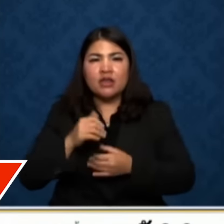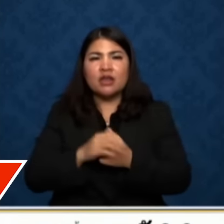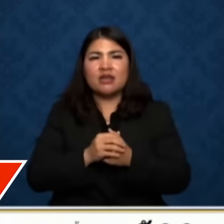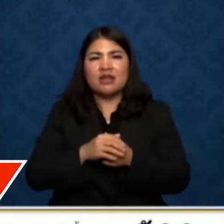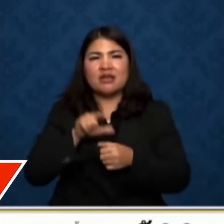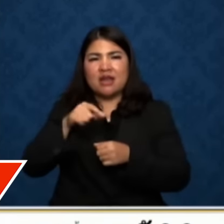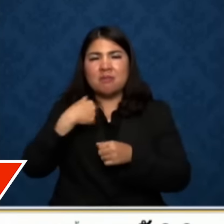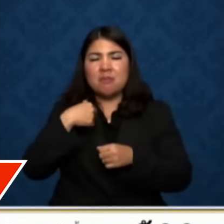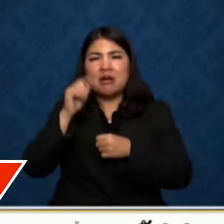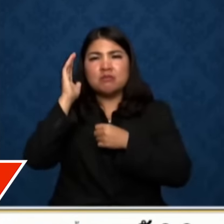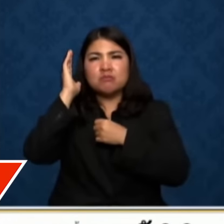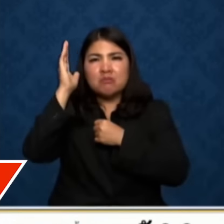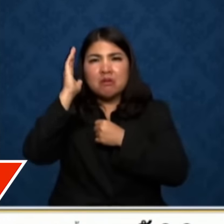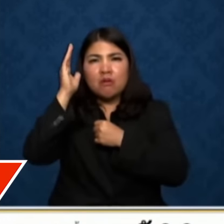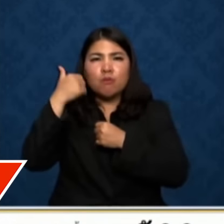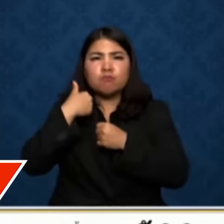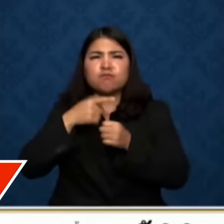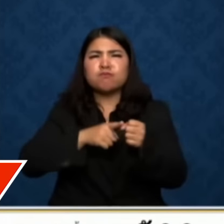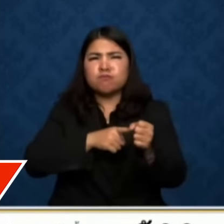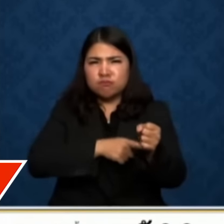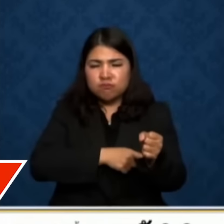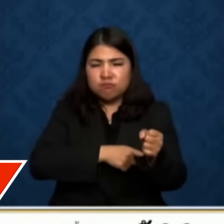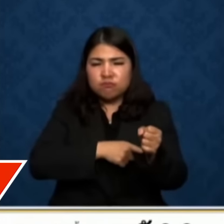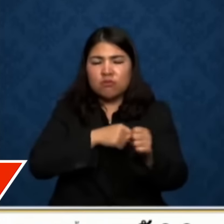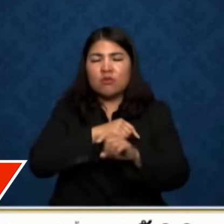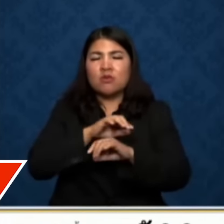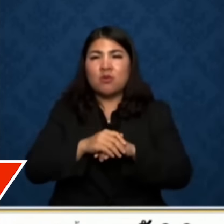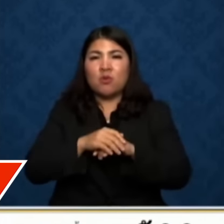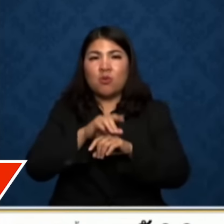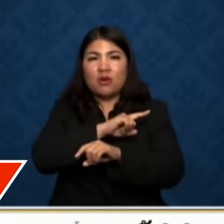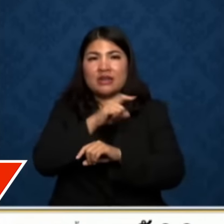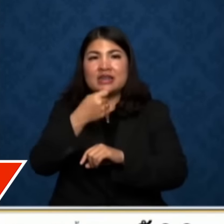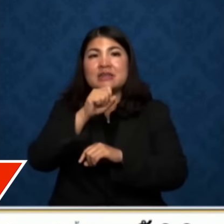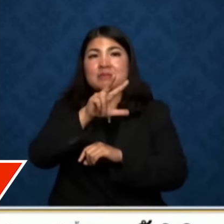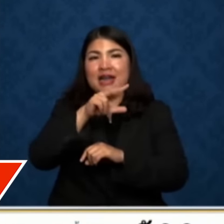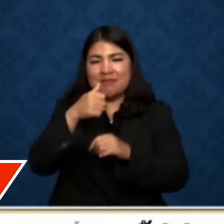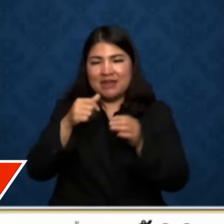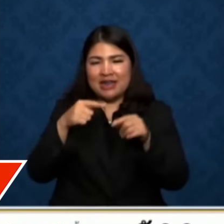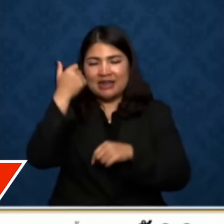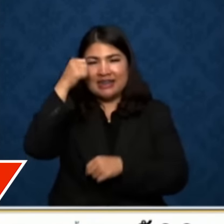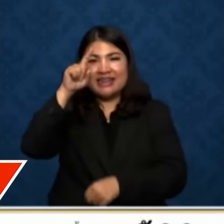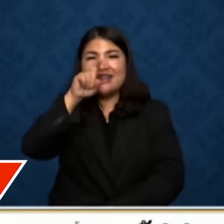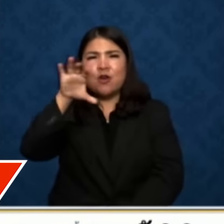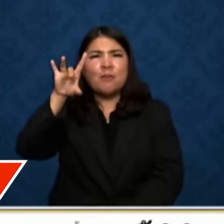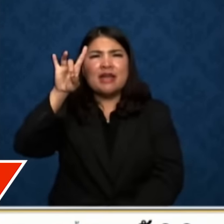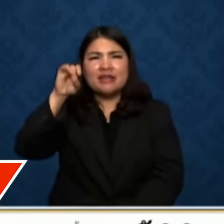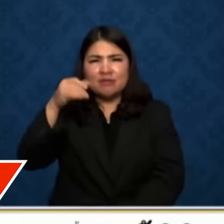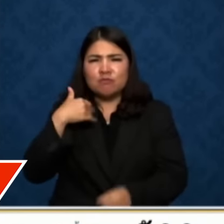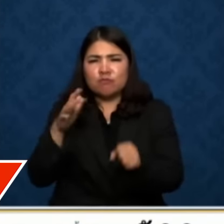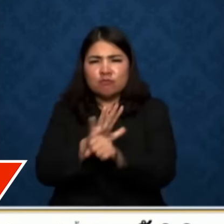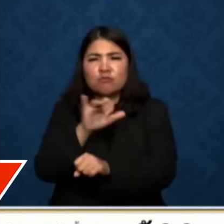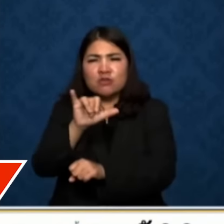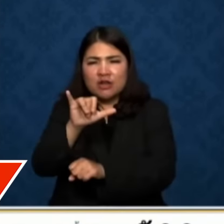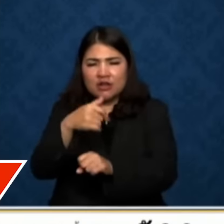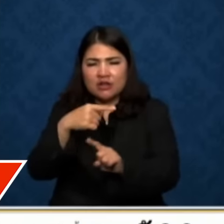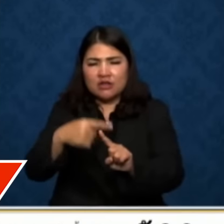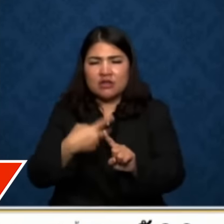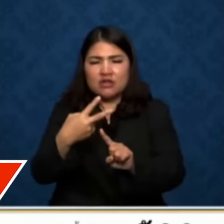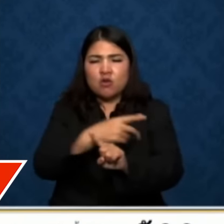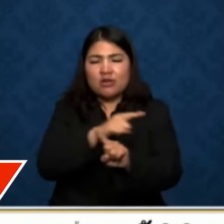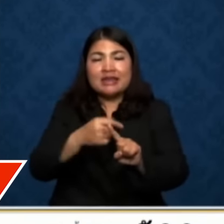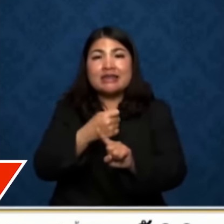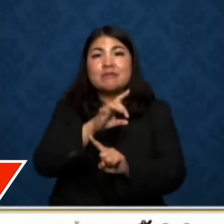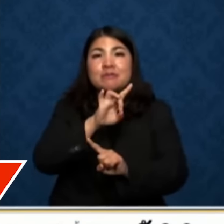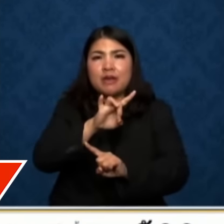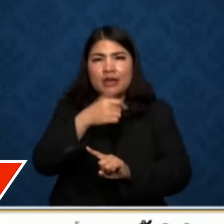เลย์ไปวันที่11มกราคมแต่13กุมภายังไม่ครบ180วันท่านมีแถลงแล้วแล้วก็18กุมภาก็ออกเพราะว่าคร